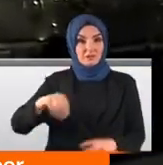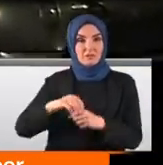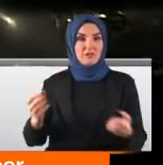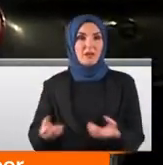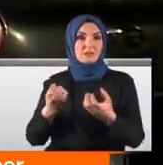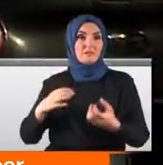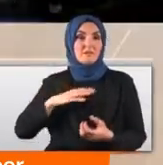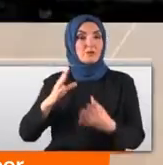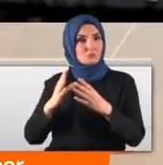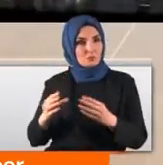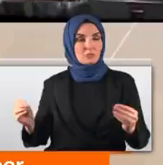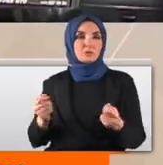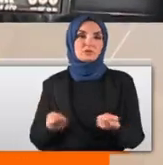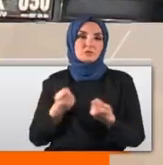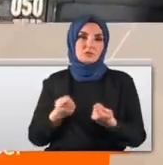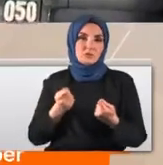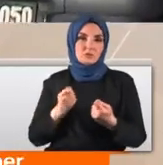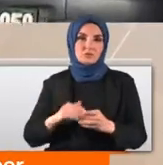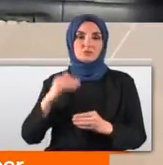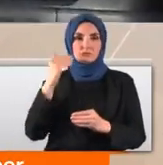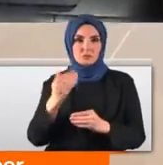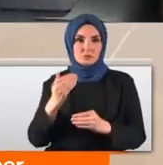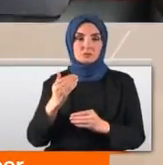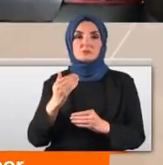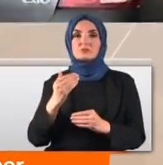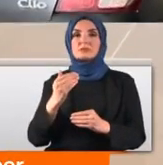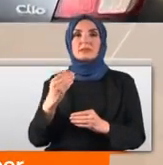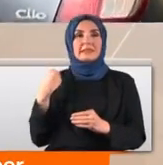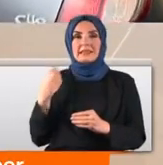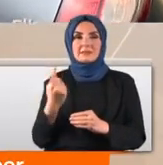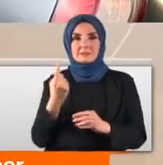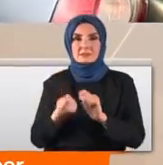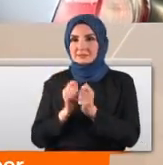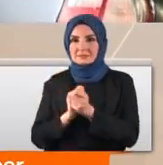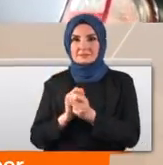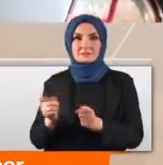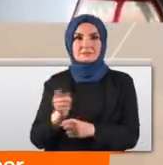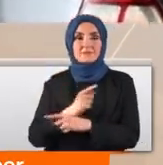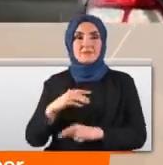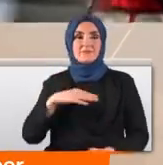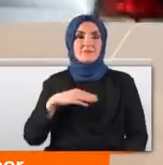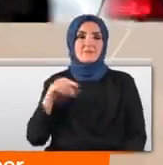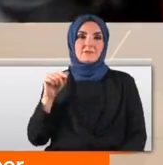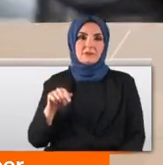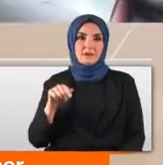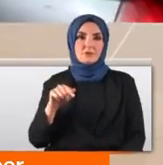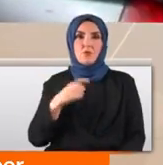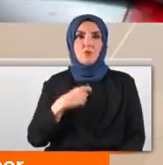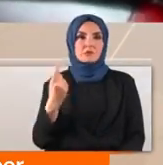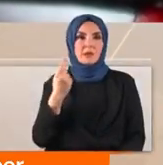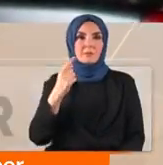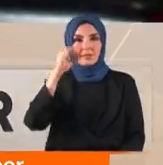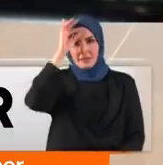söndürülecek, ardından da tahkimatlar yenilenecek. Burada özel bir teknik kullanılıyor aslında. Bir baraj yapılacak ve set